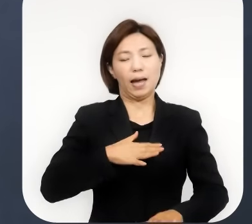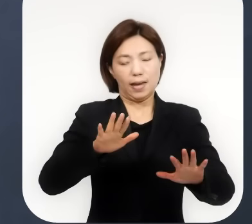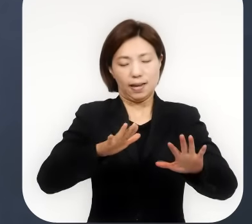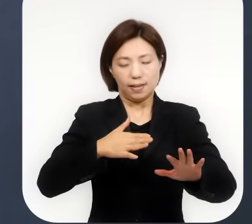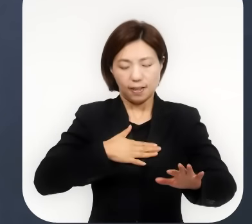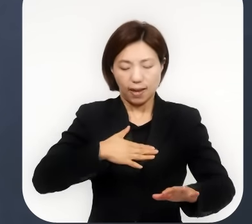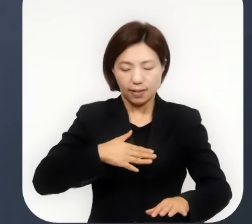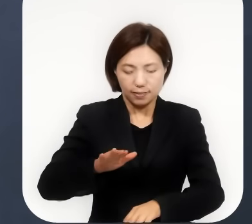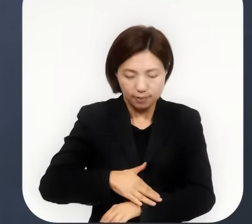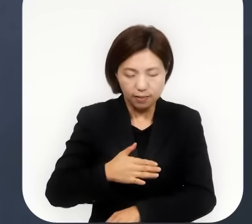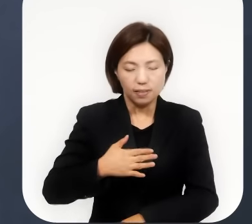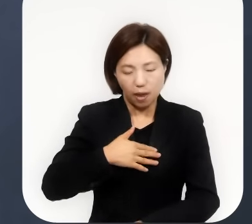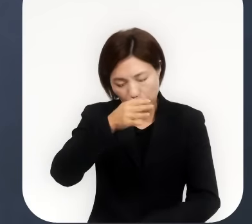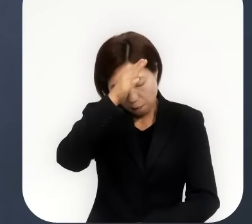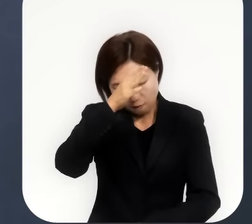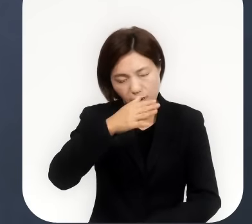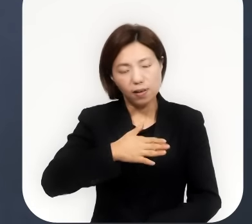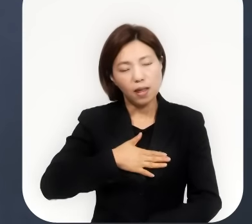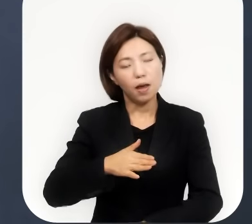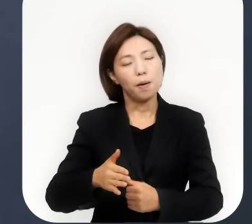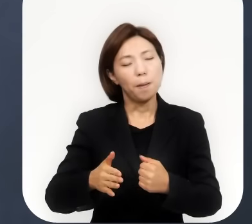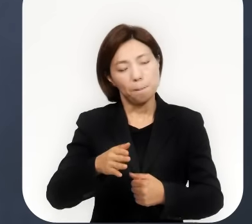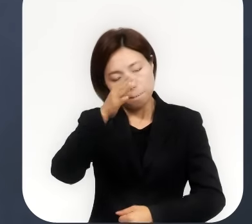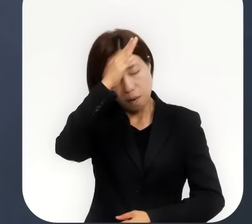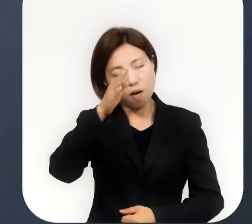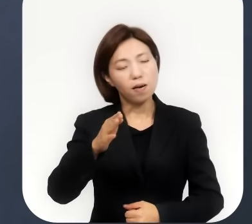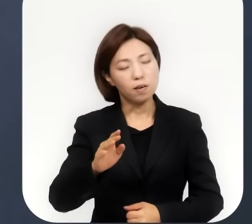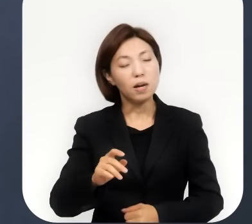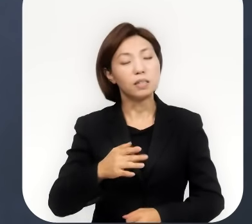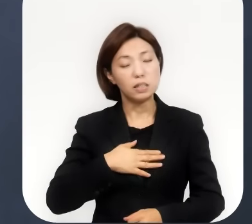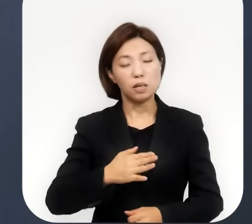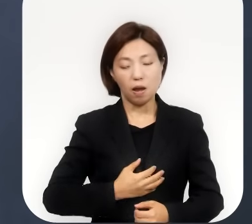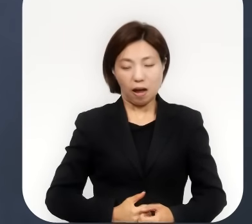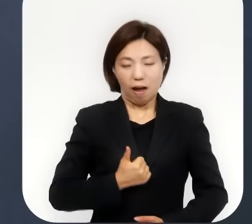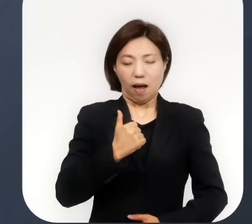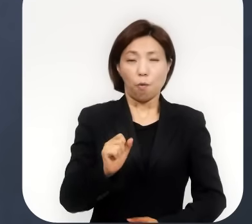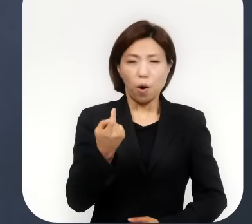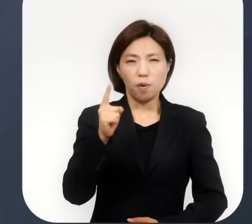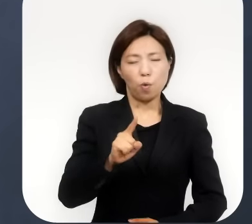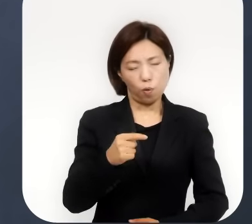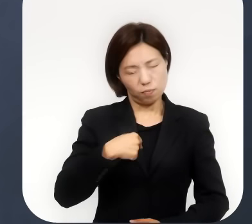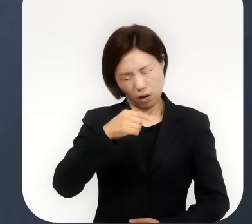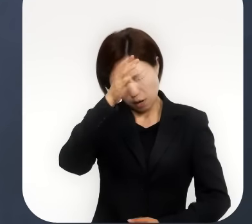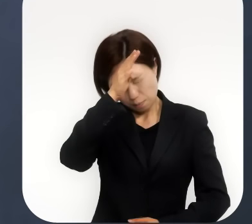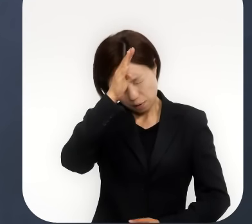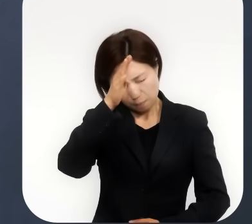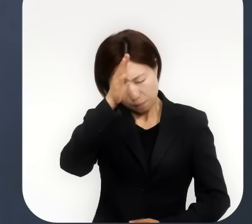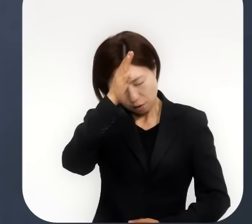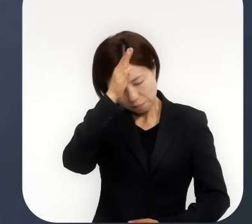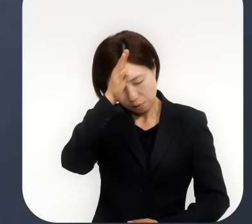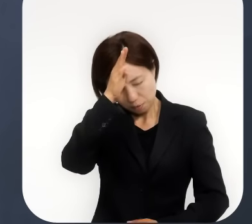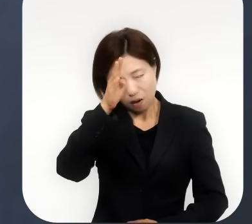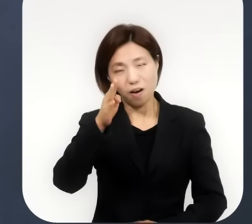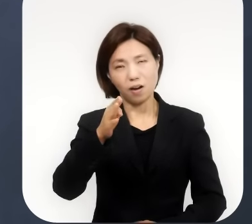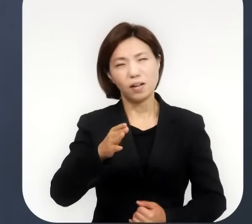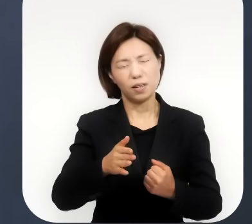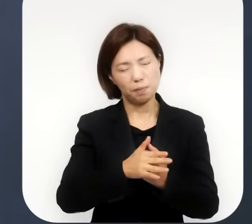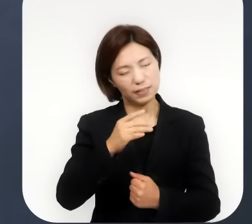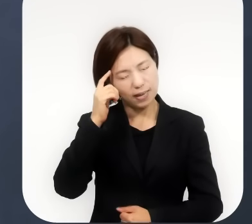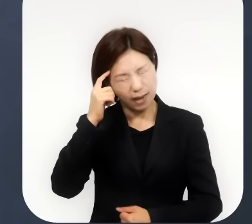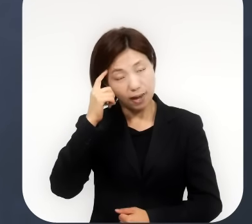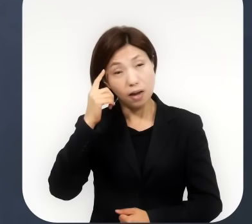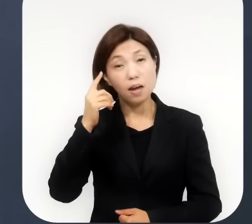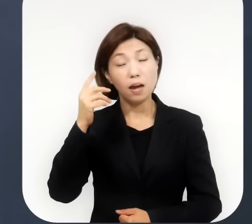아이 내 병이다 이렇게 관점을 가지면 현재 상태에서 훨씬 어